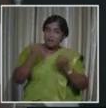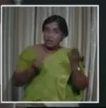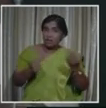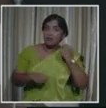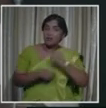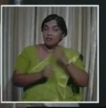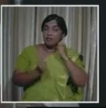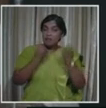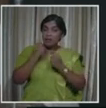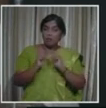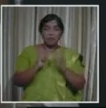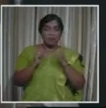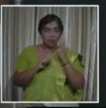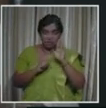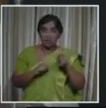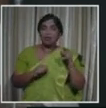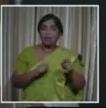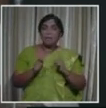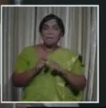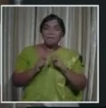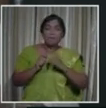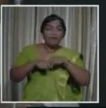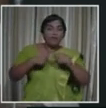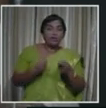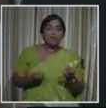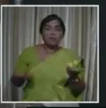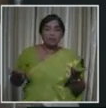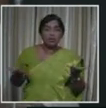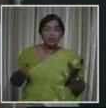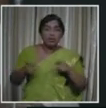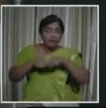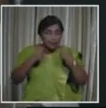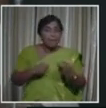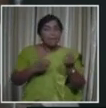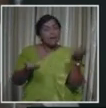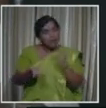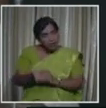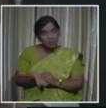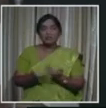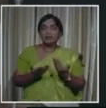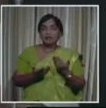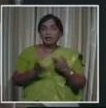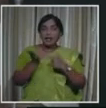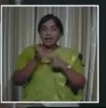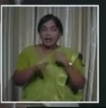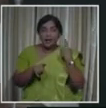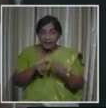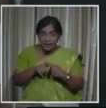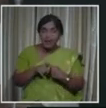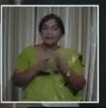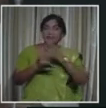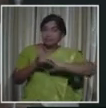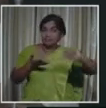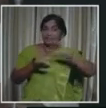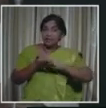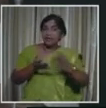රජයේ වාහන වලට අලාභයන් කරලා තියෙනවා මේවට කාගේ මුදල් දාය වැය වෙන්නේ මේවට වැය වෙන්නේත් නැවතවතාවක් බදු ගහලා ඒකෙන්